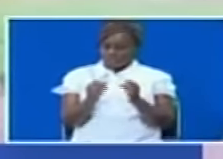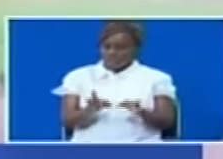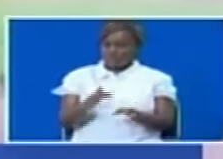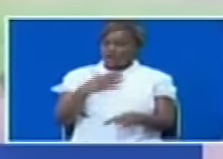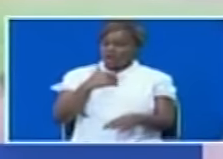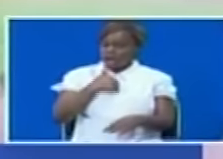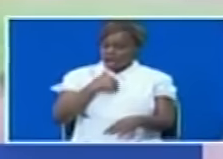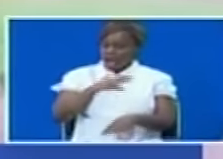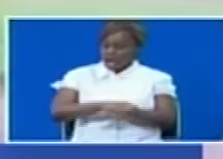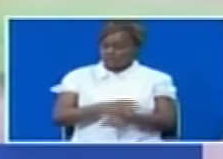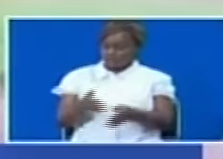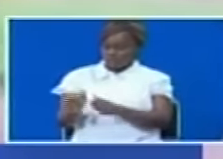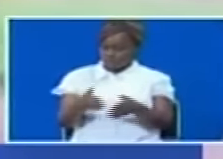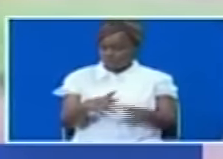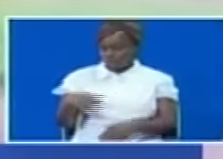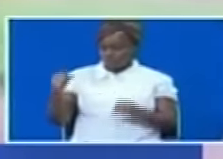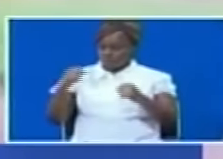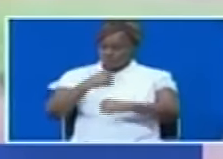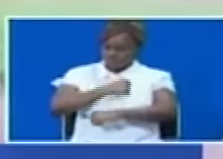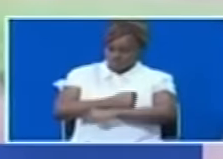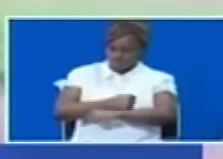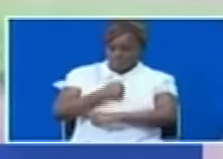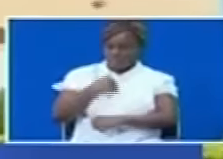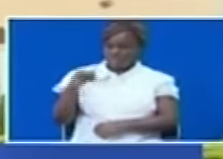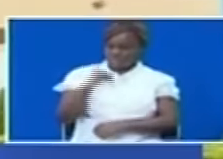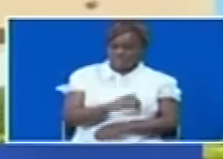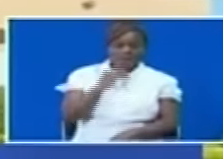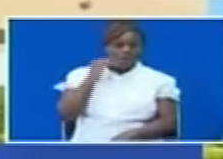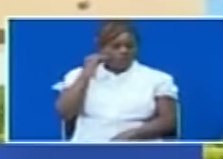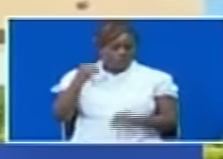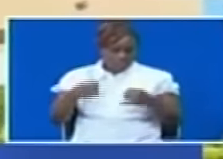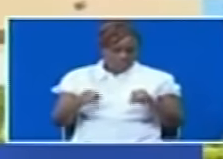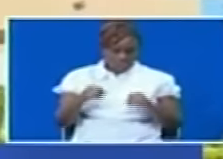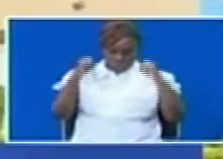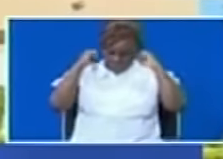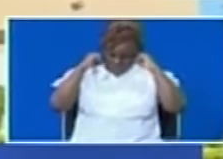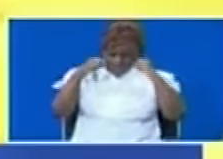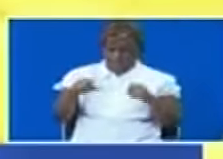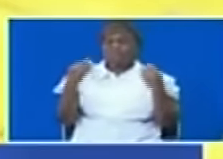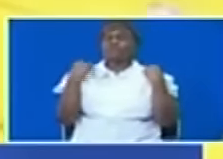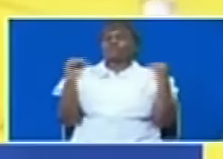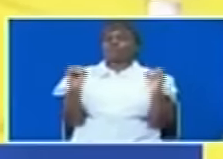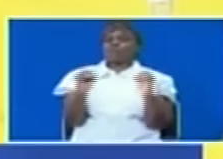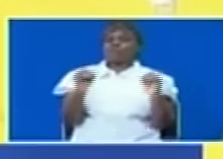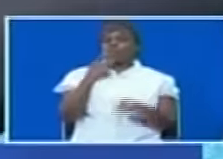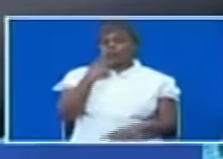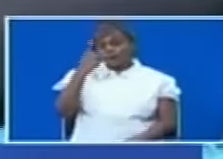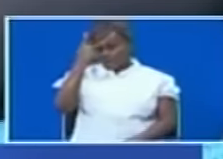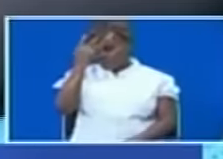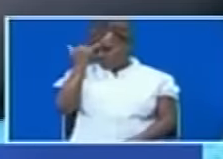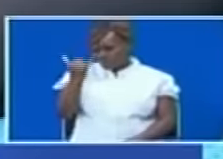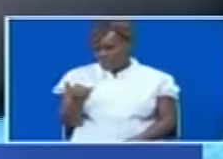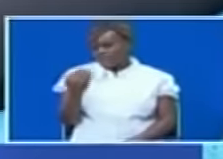kwenda mwaka shule, nimekuwa nyumbani na nimejaribu kusoma. Kinachokosesha usingizi wazazi hawa ni